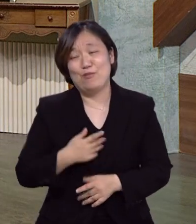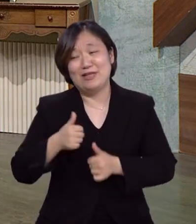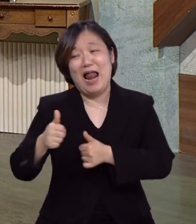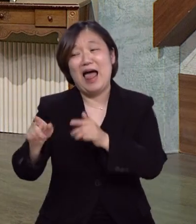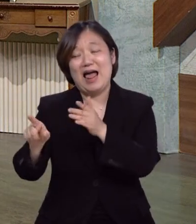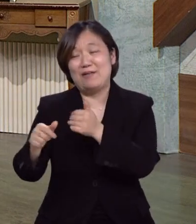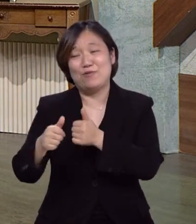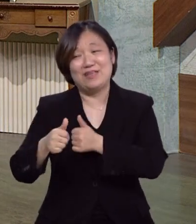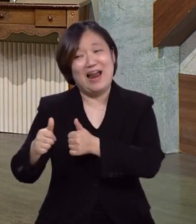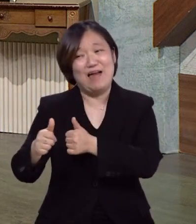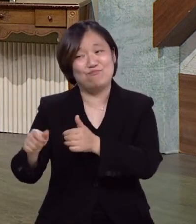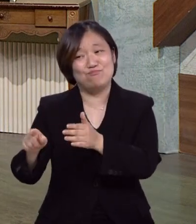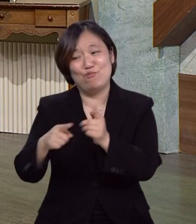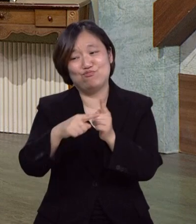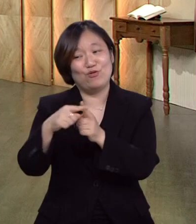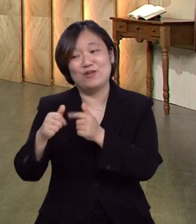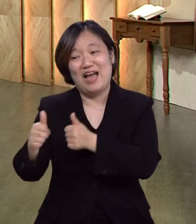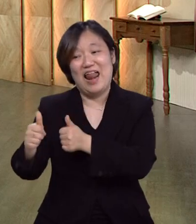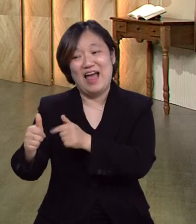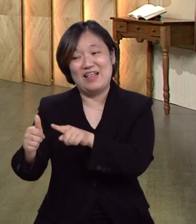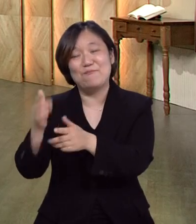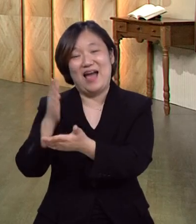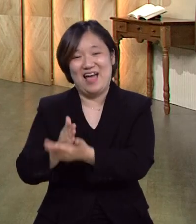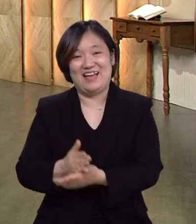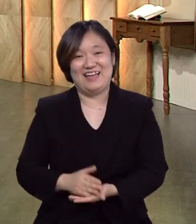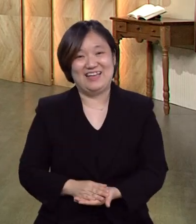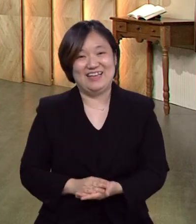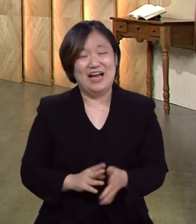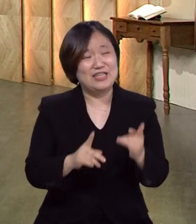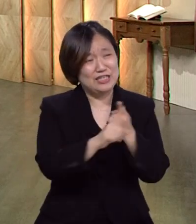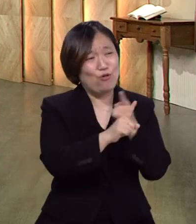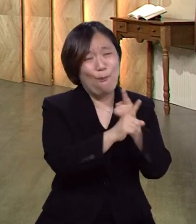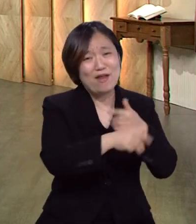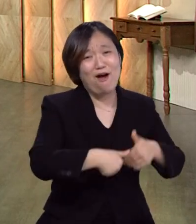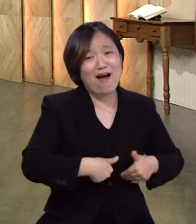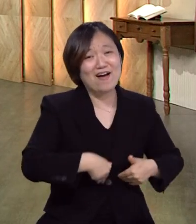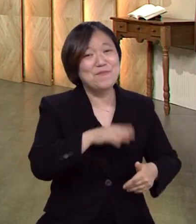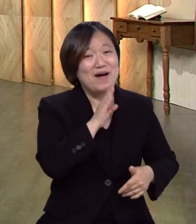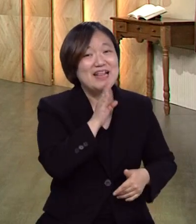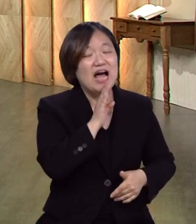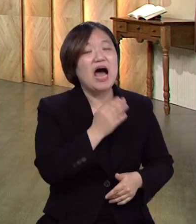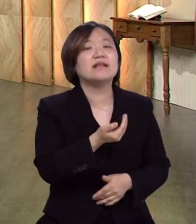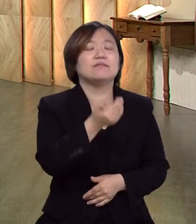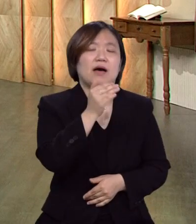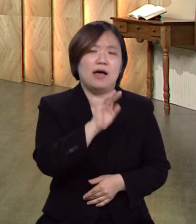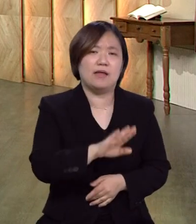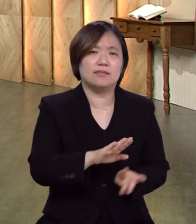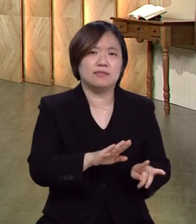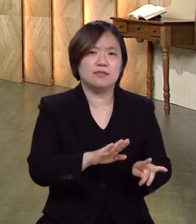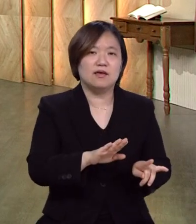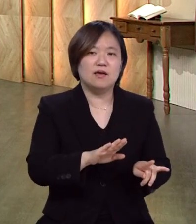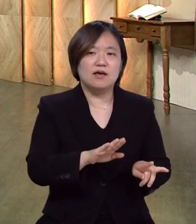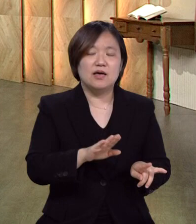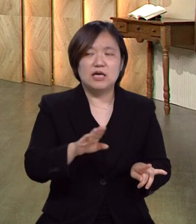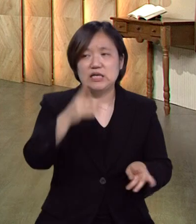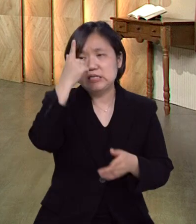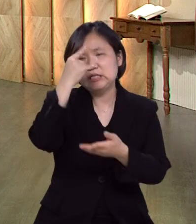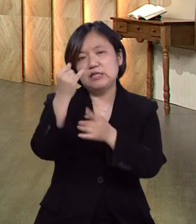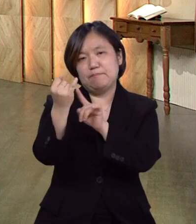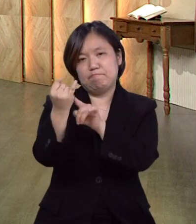때 치료받아야죠 이제 그 옛날 쓴으로 이런 꼿꼿한 올곧은 그런 어떤 중심이 있었던 것